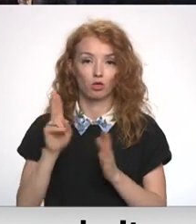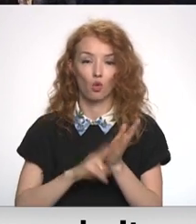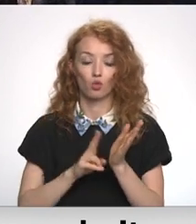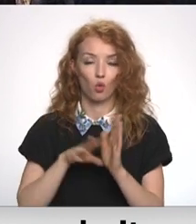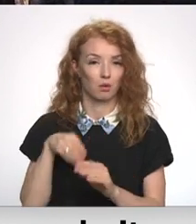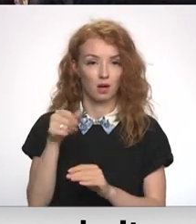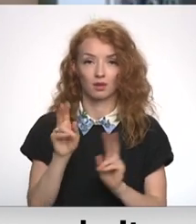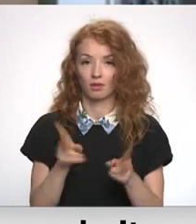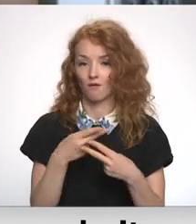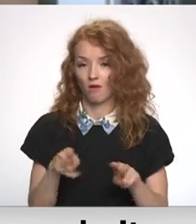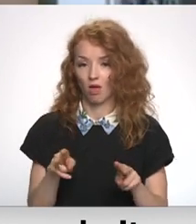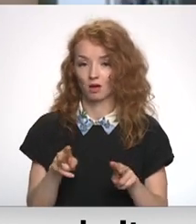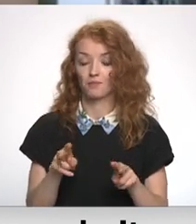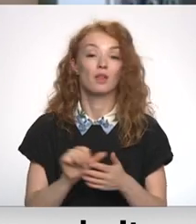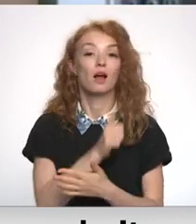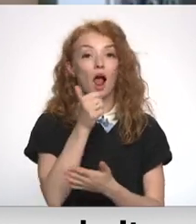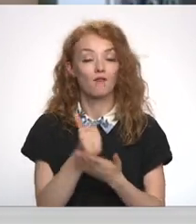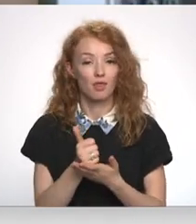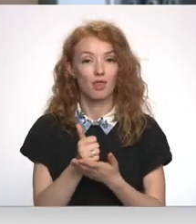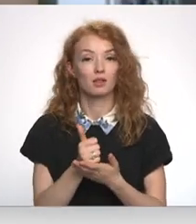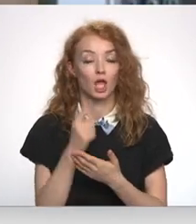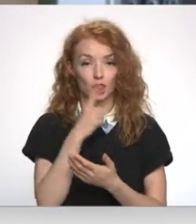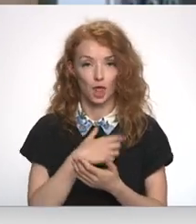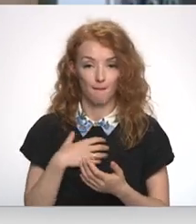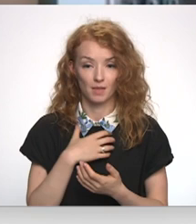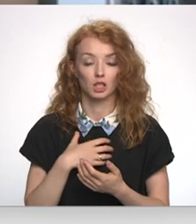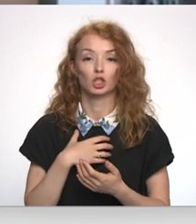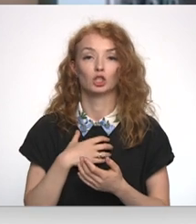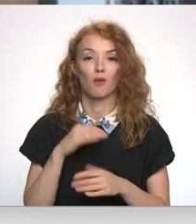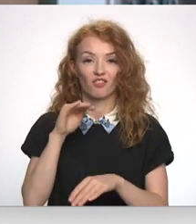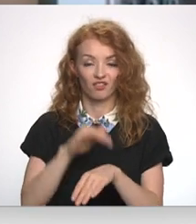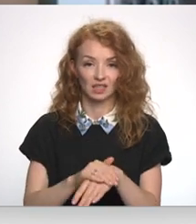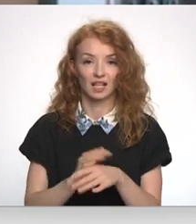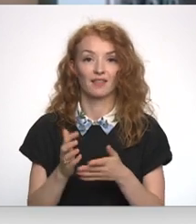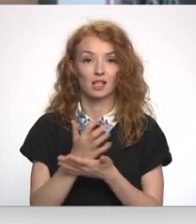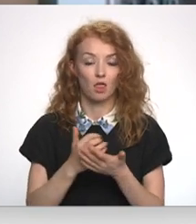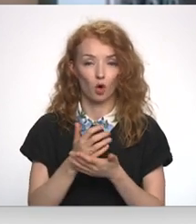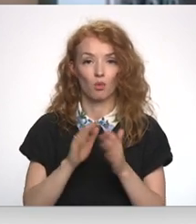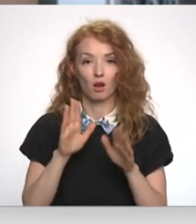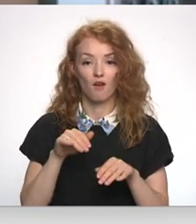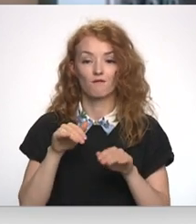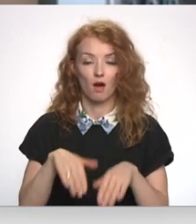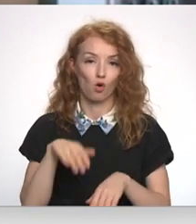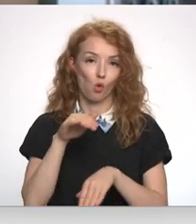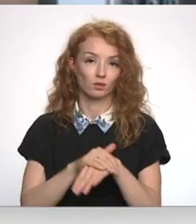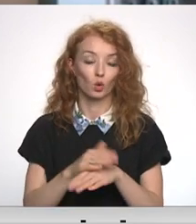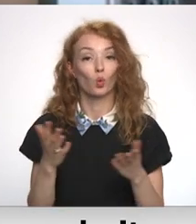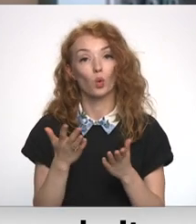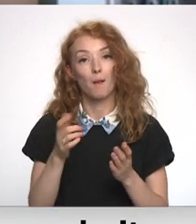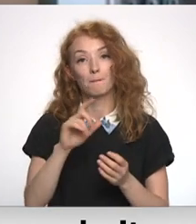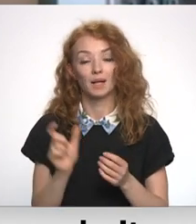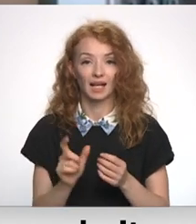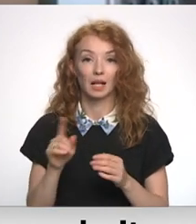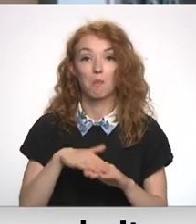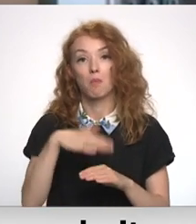nav jāmaksā. Galvenais, ko ievērot, ir nepieciešams. Fiksējam ienākumus, lai varam konstatēt, kurā brīdī tiek